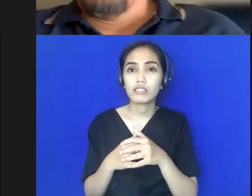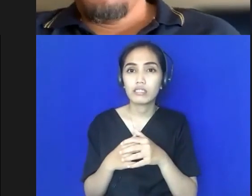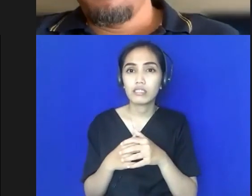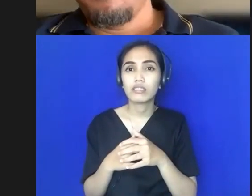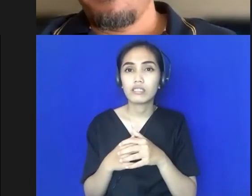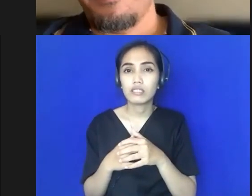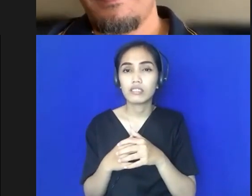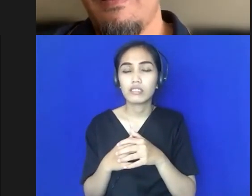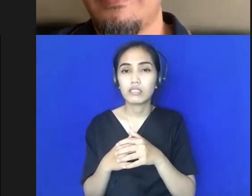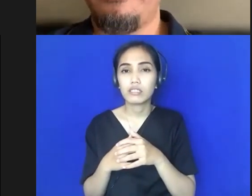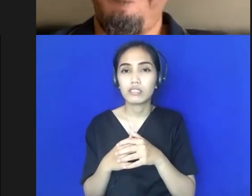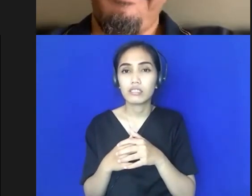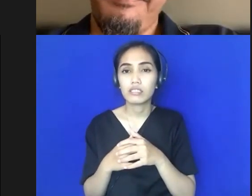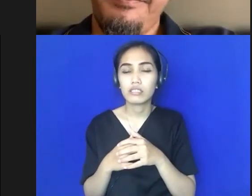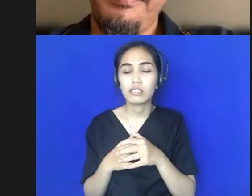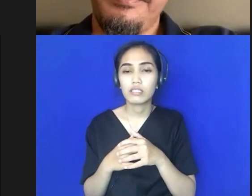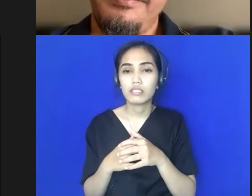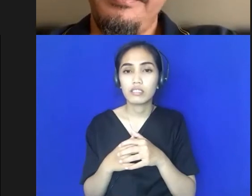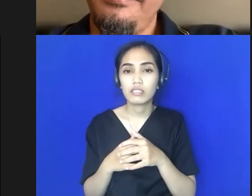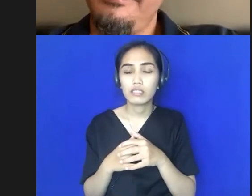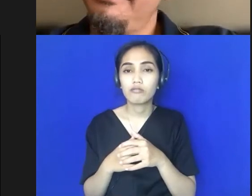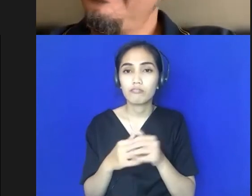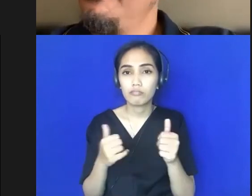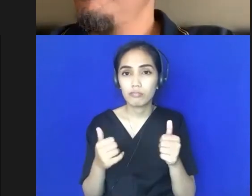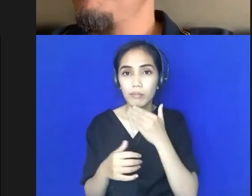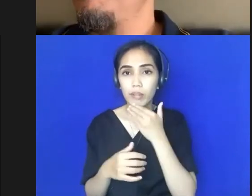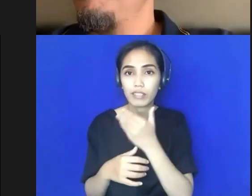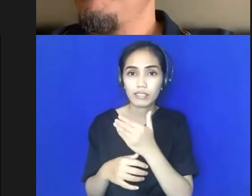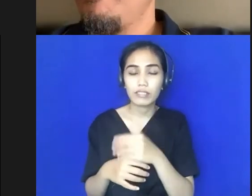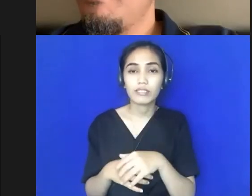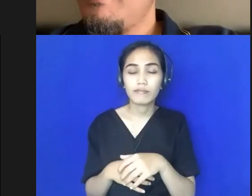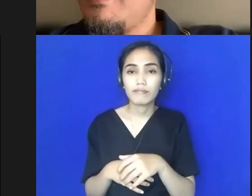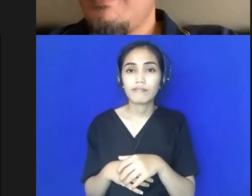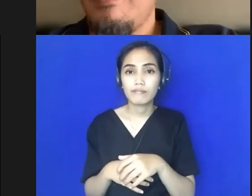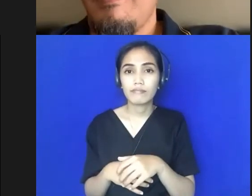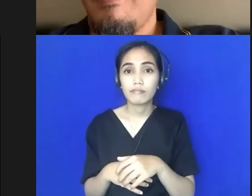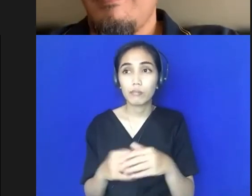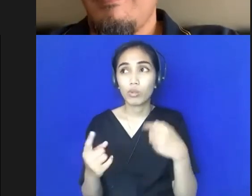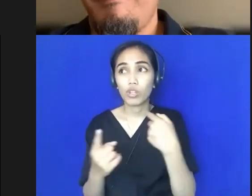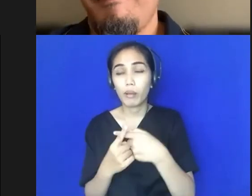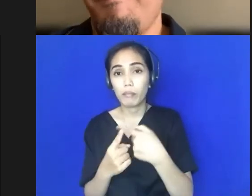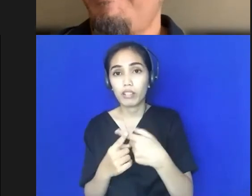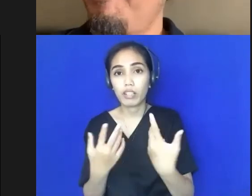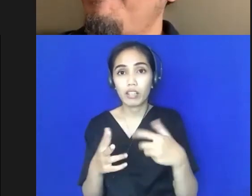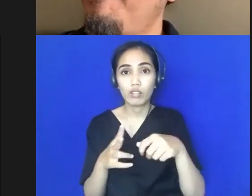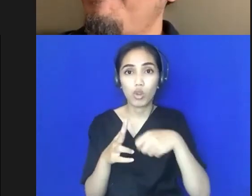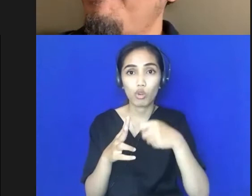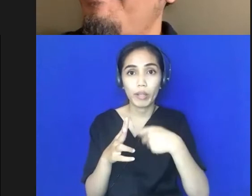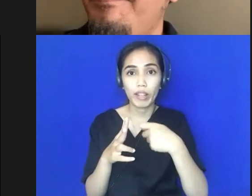Back to you Mbak Pat. Ya, makasih Bu Kus. Ibu Pru mau nambahkan terkait dokumentasi?